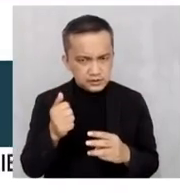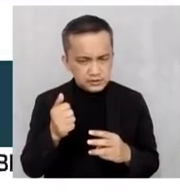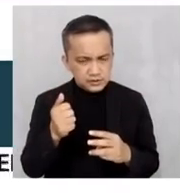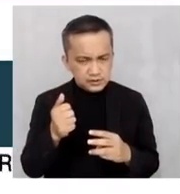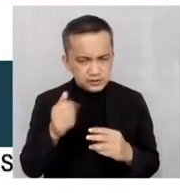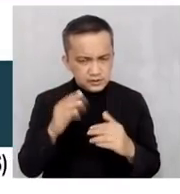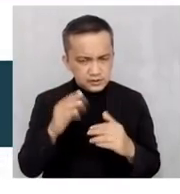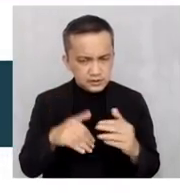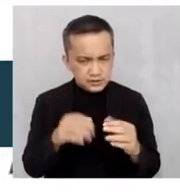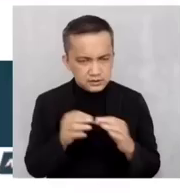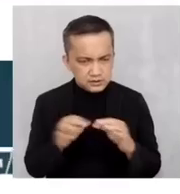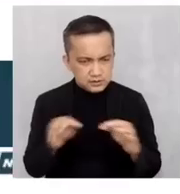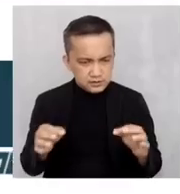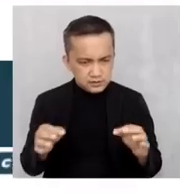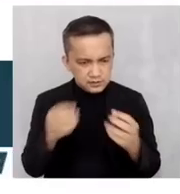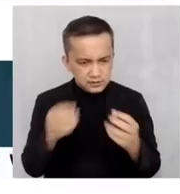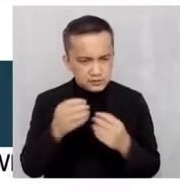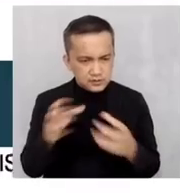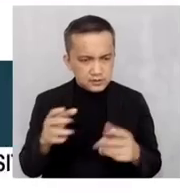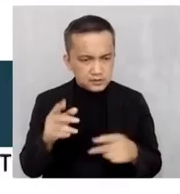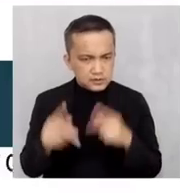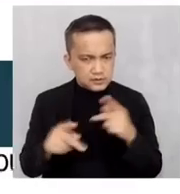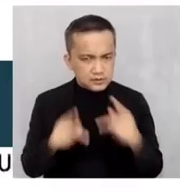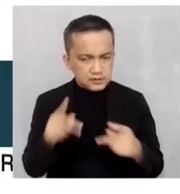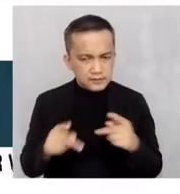being released to the public? For me,